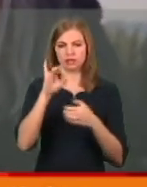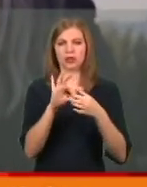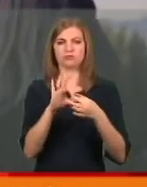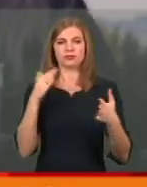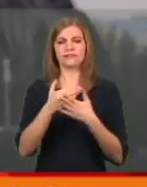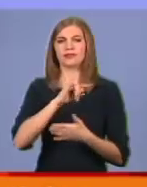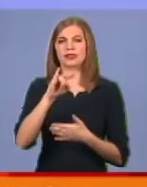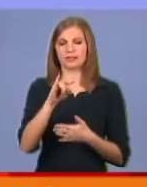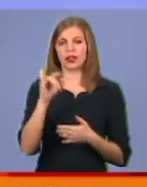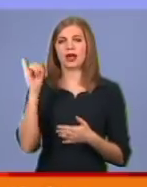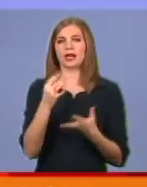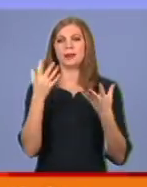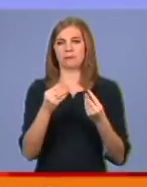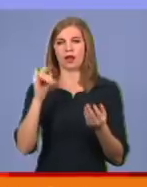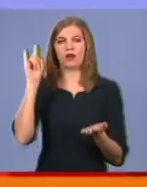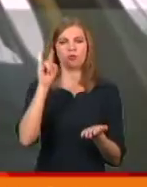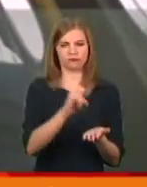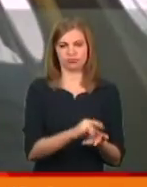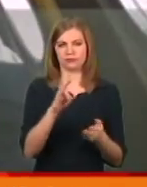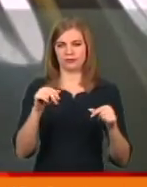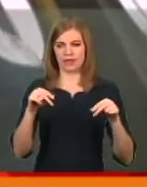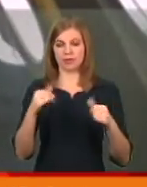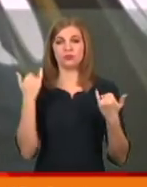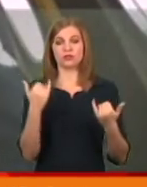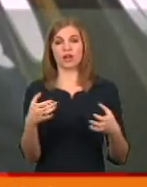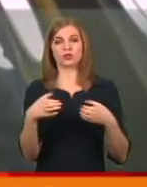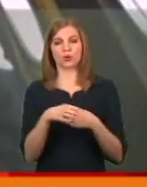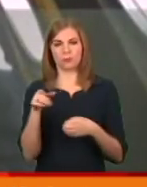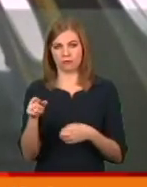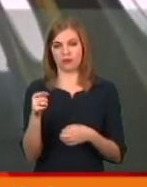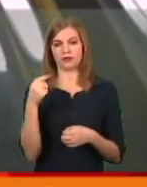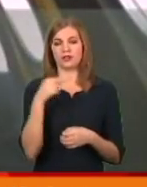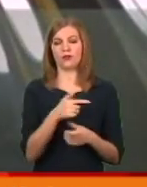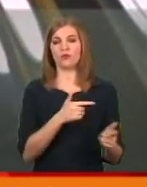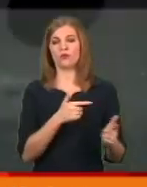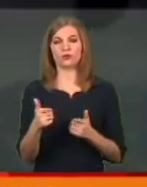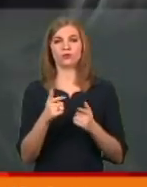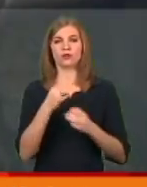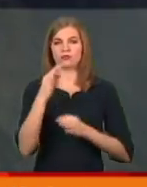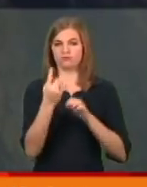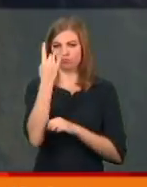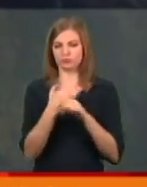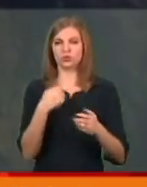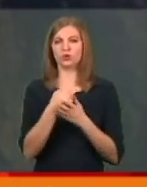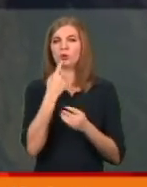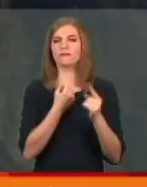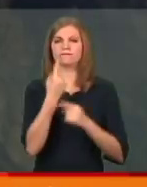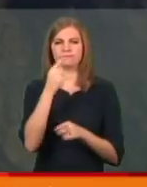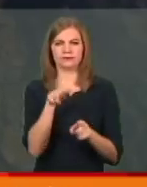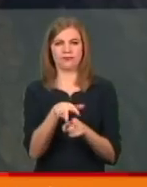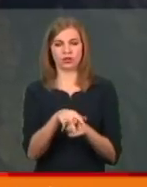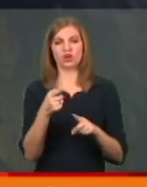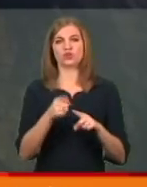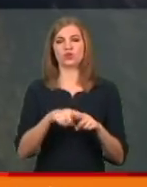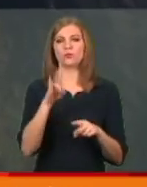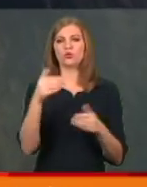від літака-носія і м'яко приземлився на землю. Нині компанія Virgin Galactic готує корабель до високих навантажень. Тож